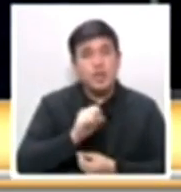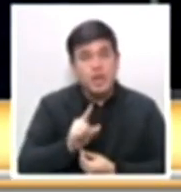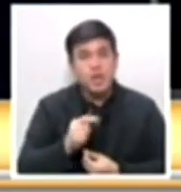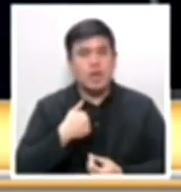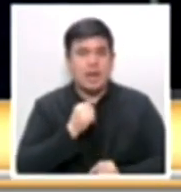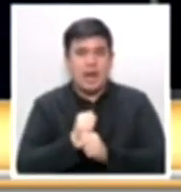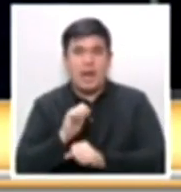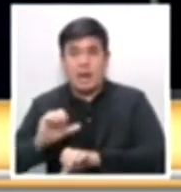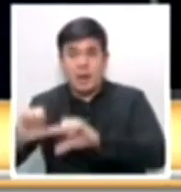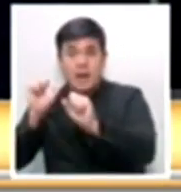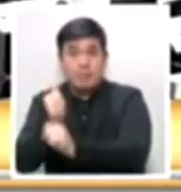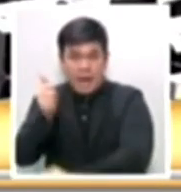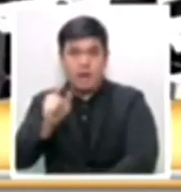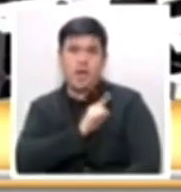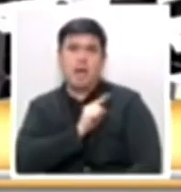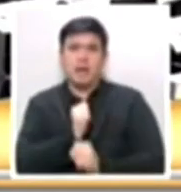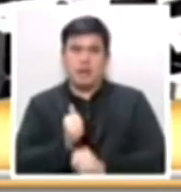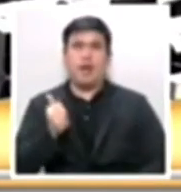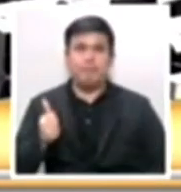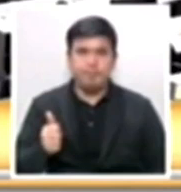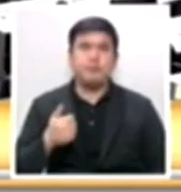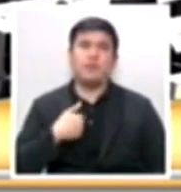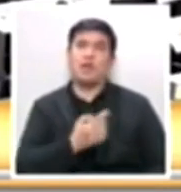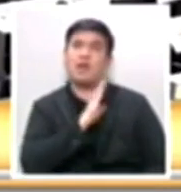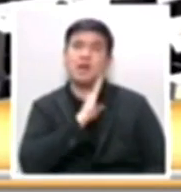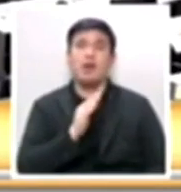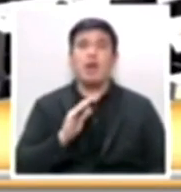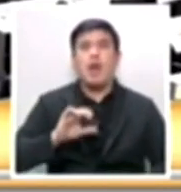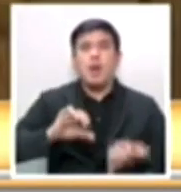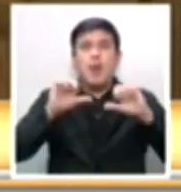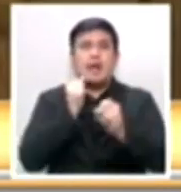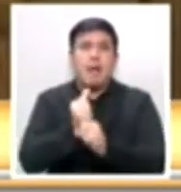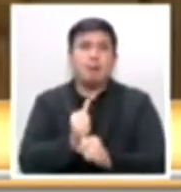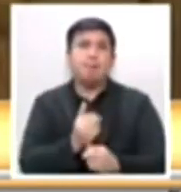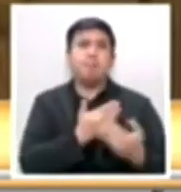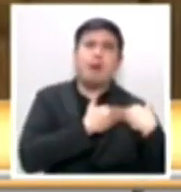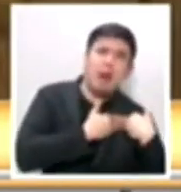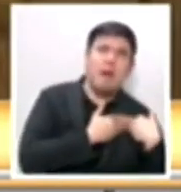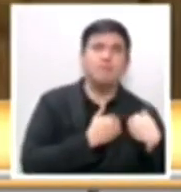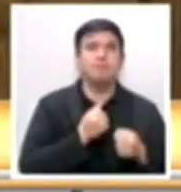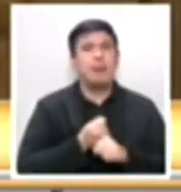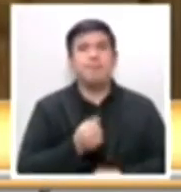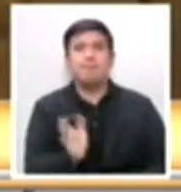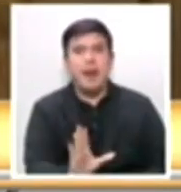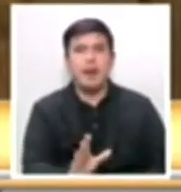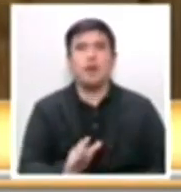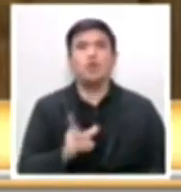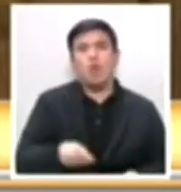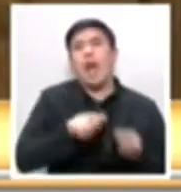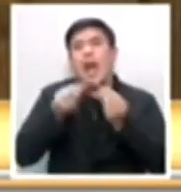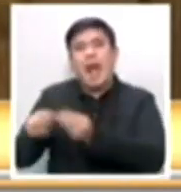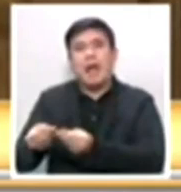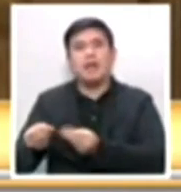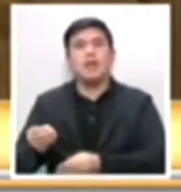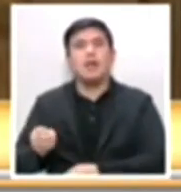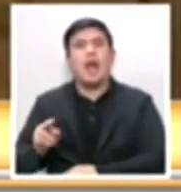ทำถ้าสิ่งใดที่รัฐทำแล้วเป็นภาระหรือไม่มีความสามารถจะทำก็ต้องให้เอกชนทำนะครับเอกชนท่านนั้นจะเป็น